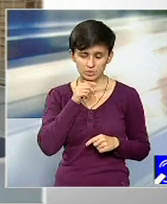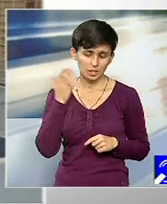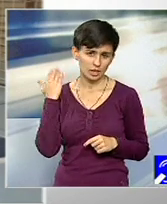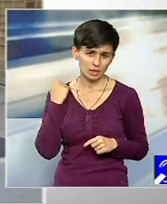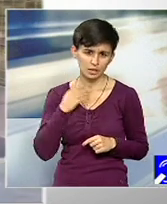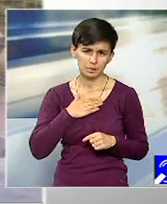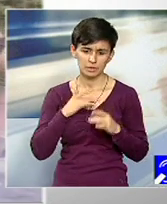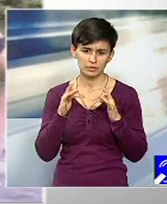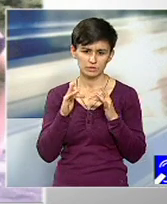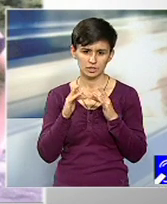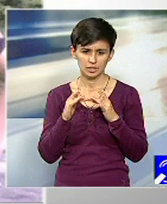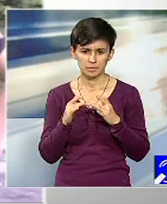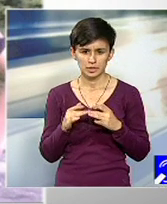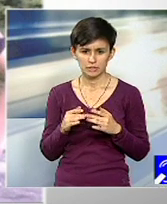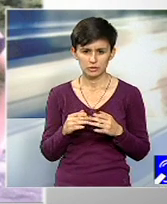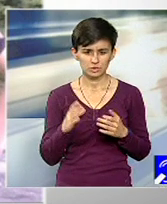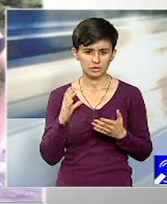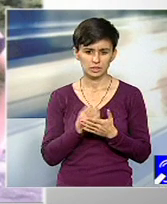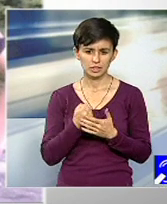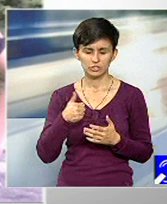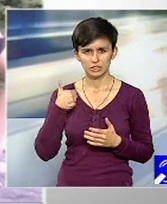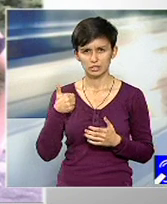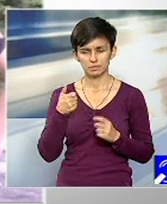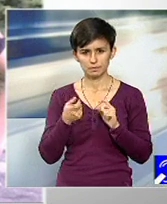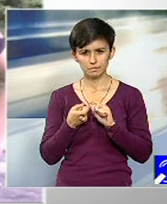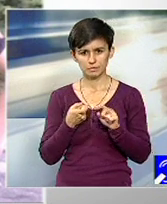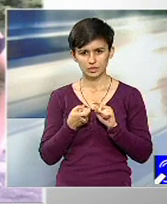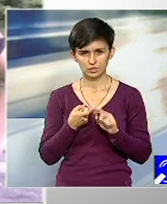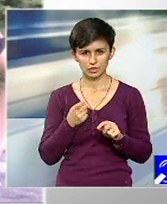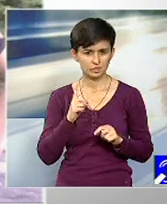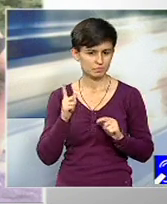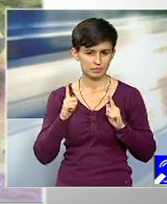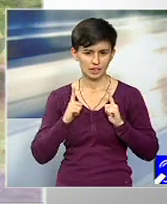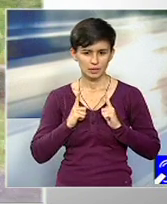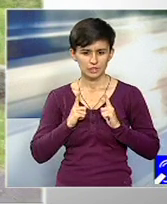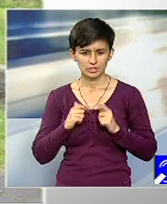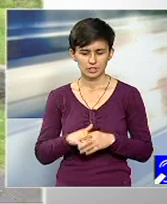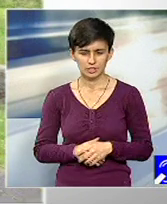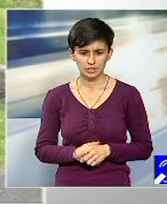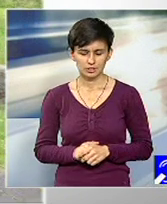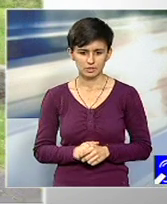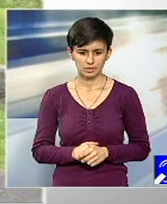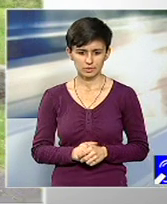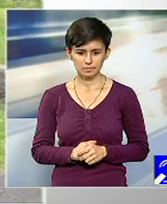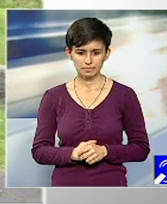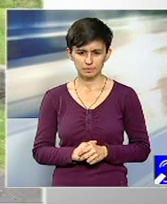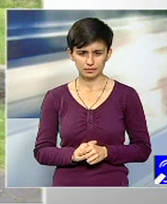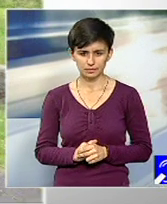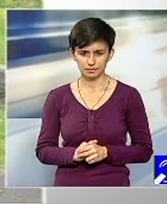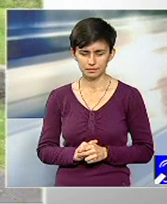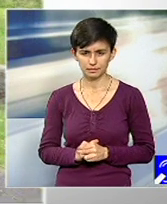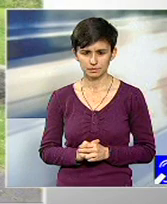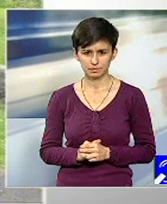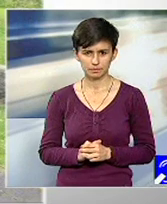care s-a încheiat cu o victorie la un singur gol pentru noi. Nu v-ați fi așteptat la acest meci atât de strâns? Nu, chiar deloc. Chiar deloc. A fost